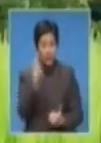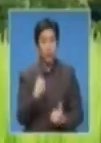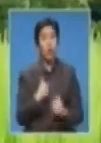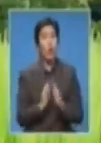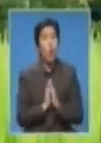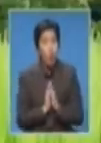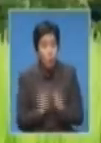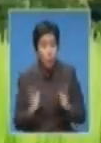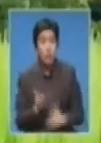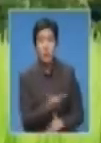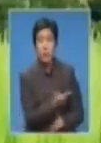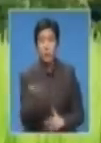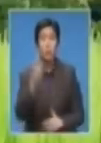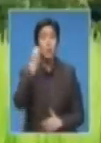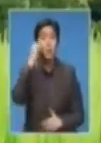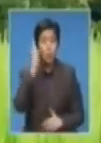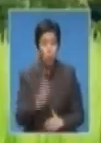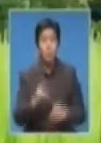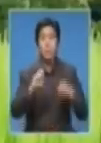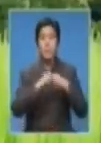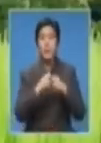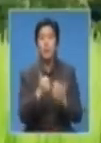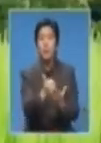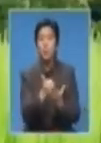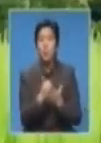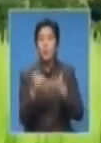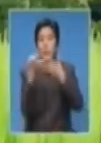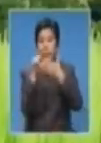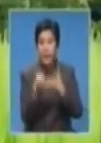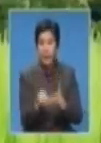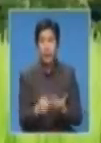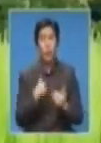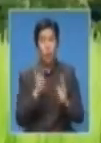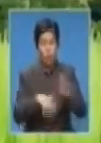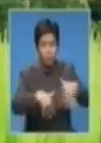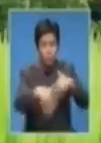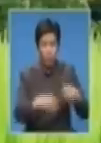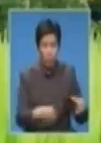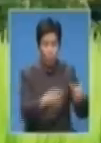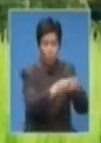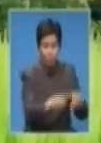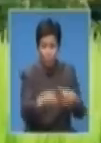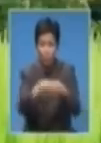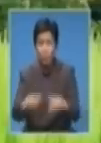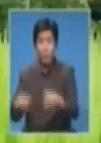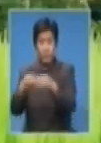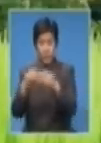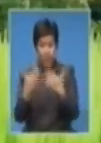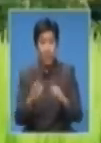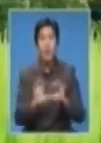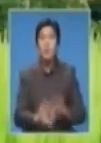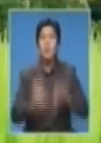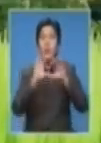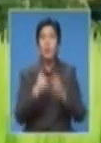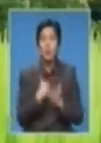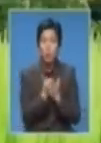อบคุณนะครับที่ทุกคนจะช่วยกันแก้ปัญหาระยะยาวนะพี่น้องเกษตรกรหลายท่านมีการลงทุนกันแล้วนะครับช่วยเหลือร่วมมือภาครัฐเข้า